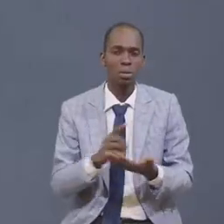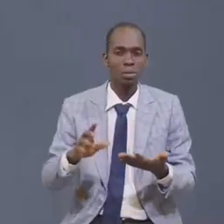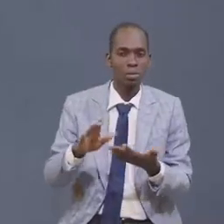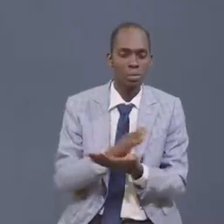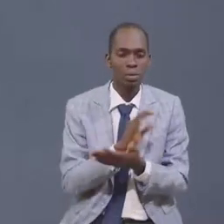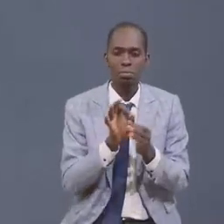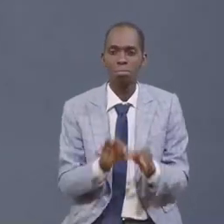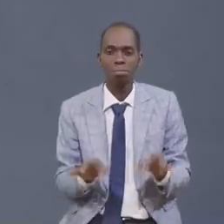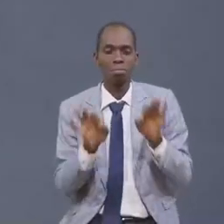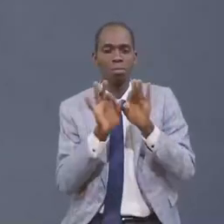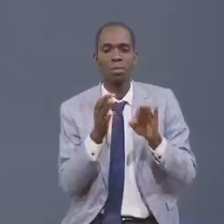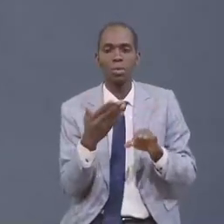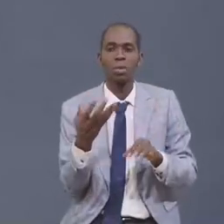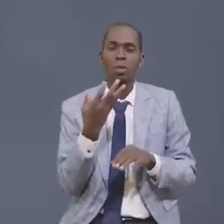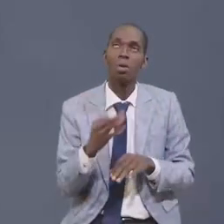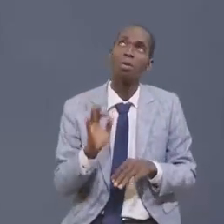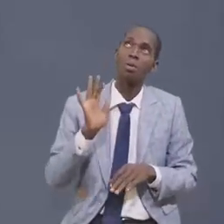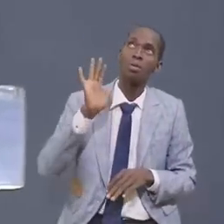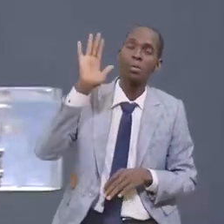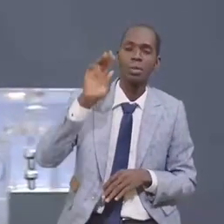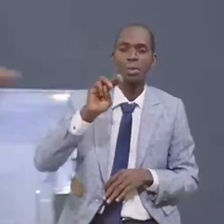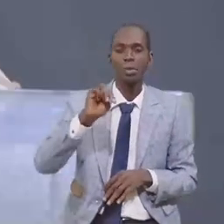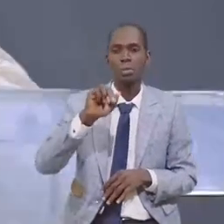ce sont les essentiels suprêmes de sa majesté.